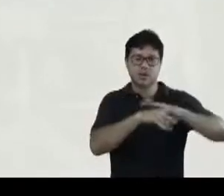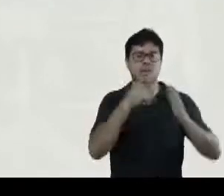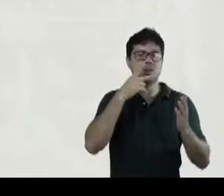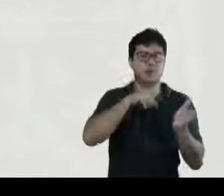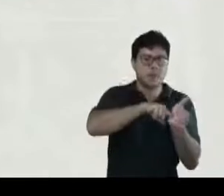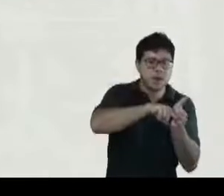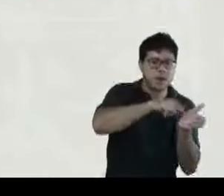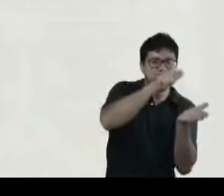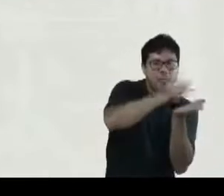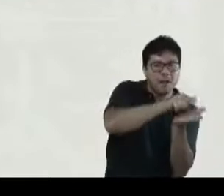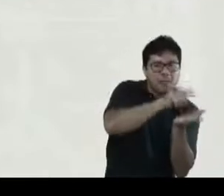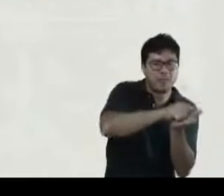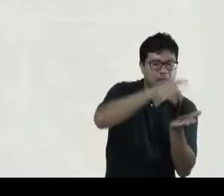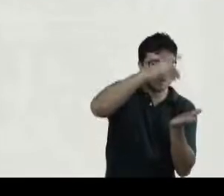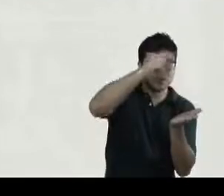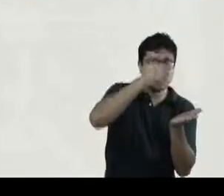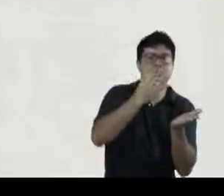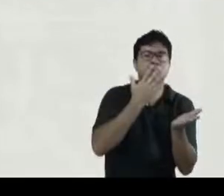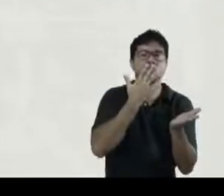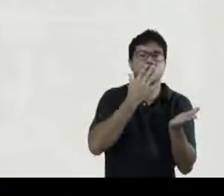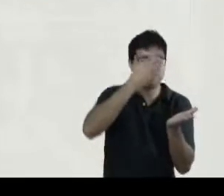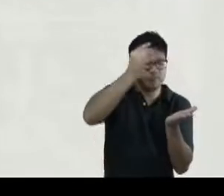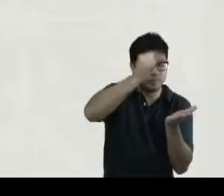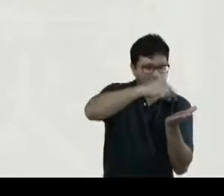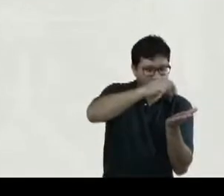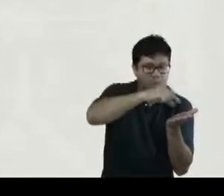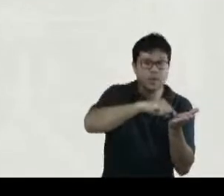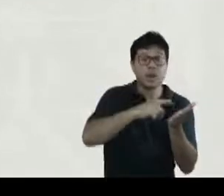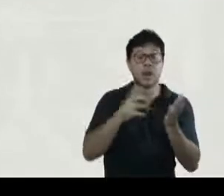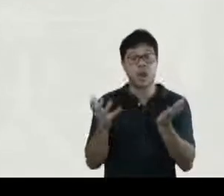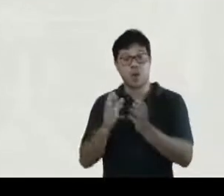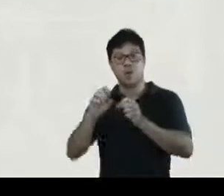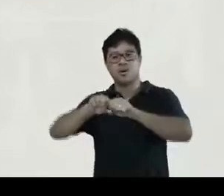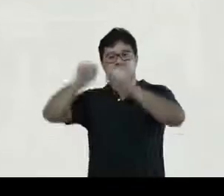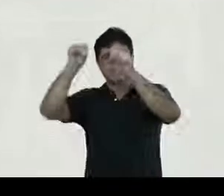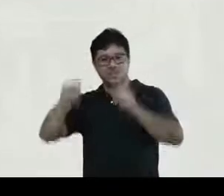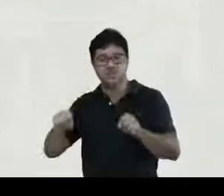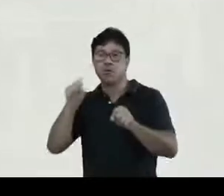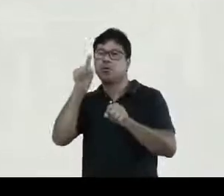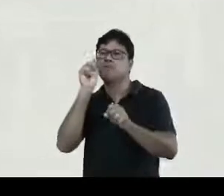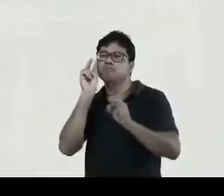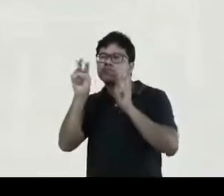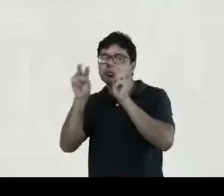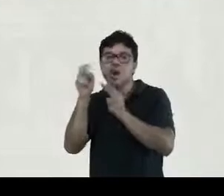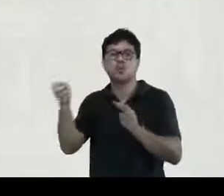und Naturwissenschaften geschlagen werden.